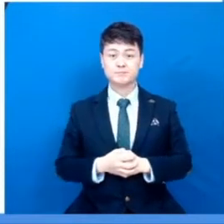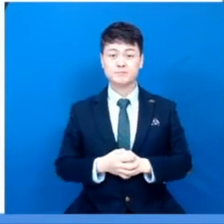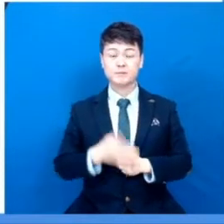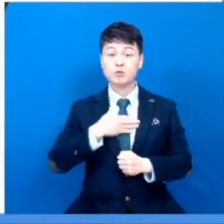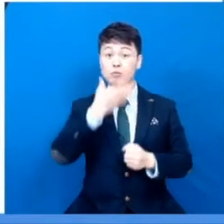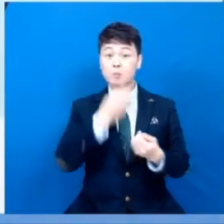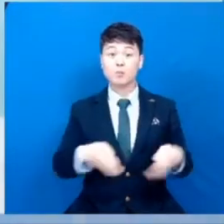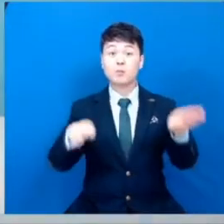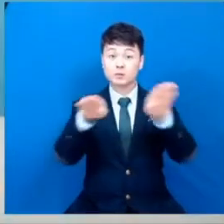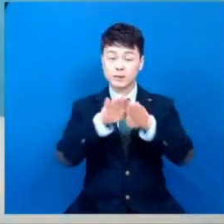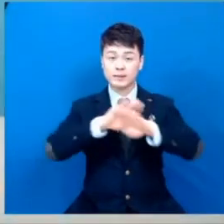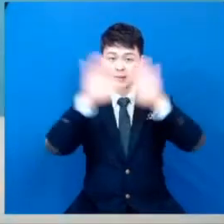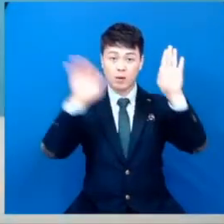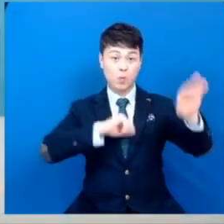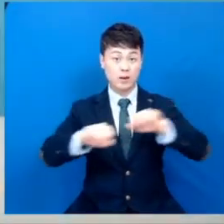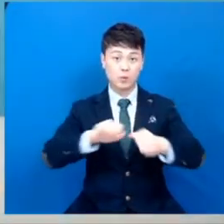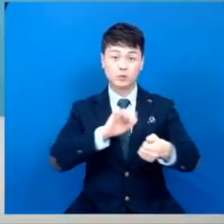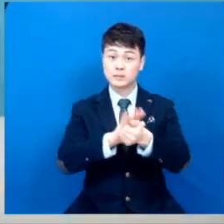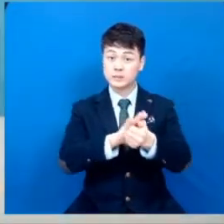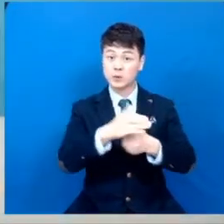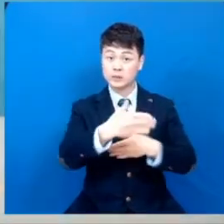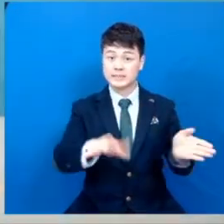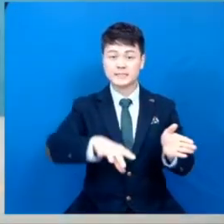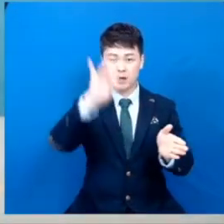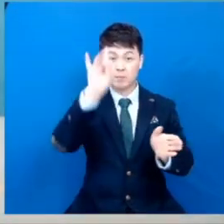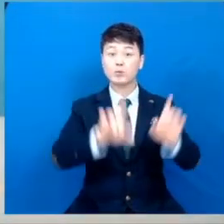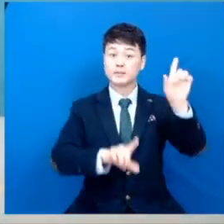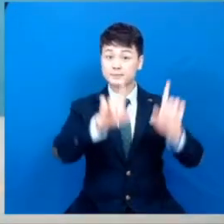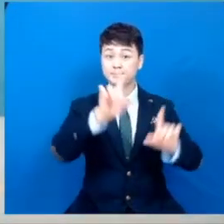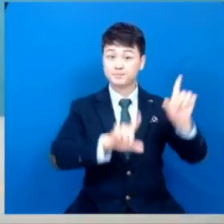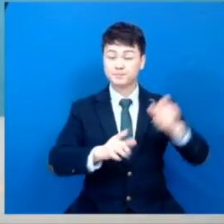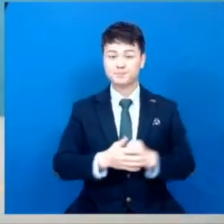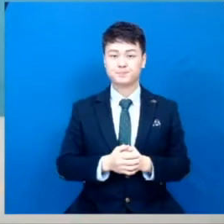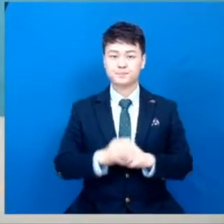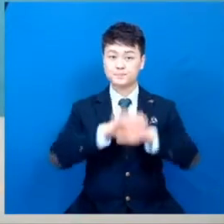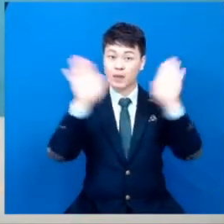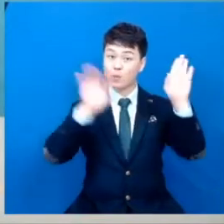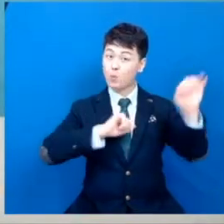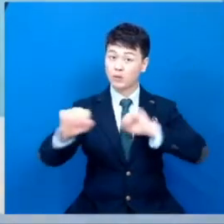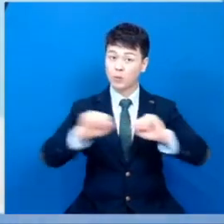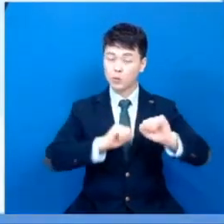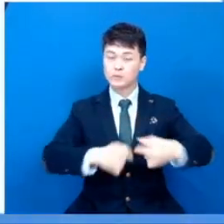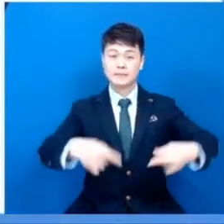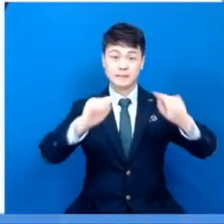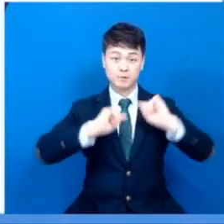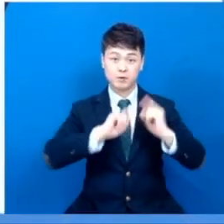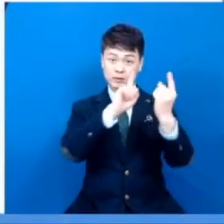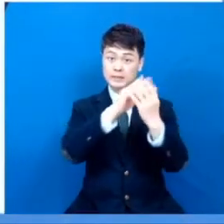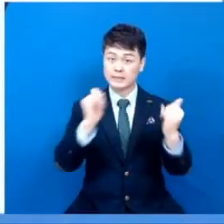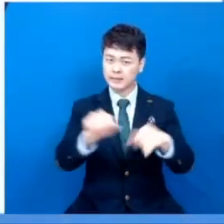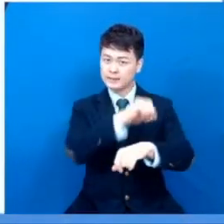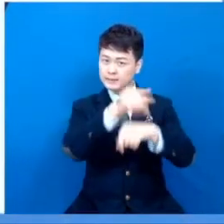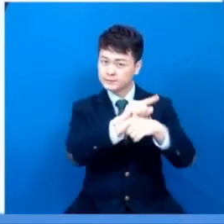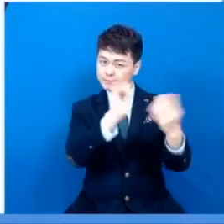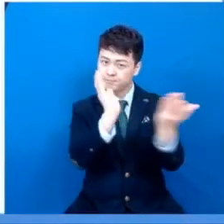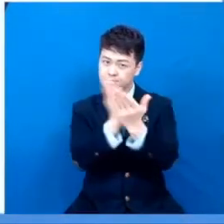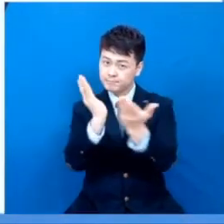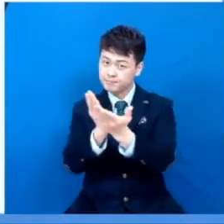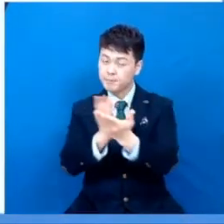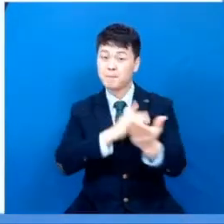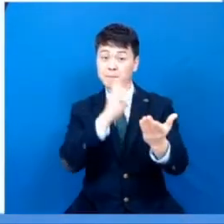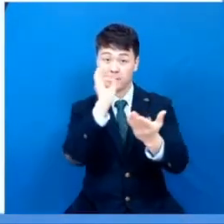저희 복지관의 나탈 똥 지원실 초기 모습입니다 나탈 쫑 참여 대상자들의 특성을 반영하여